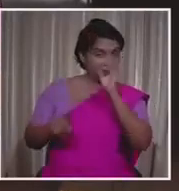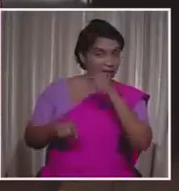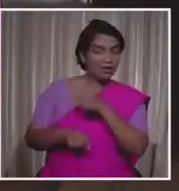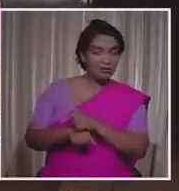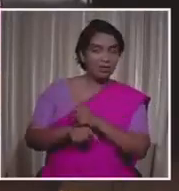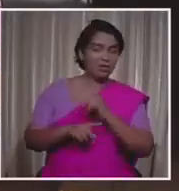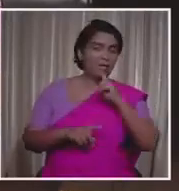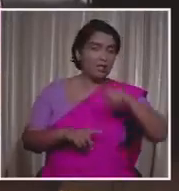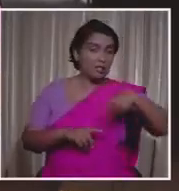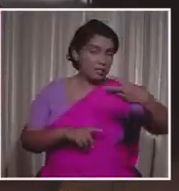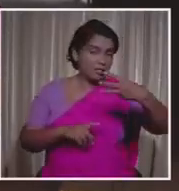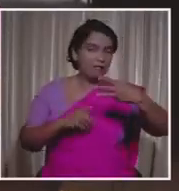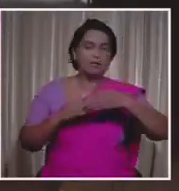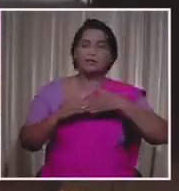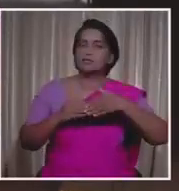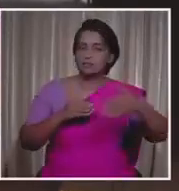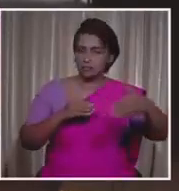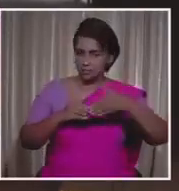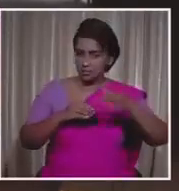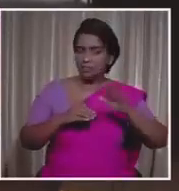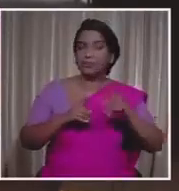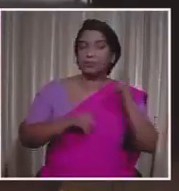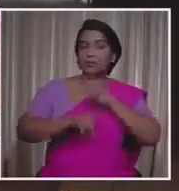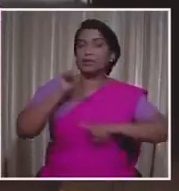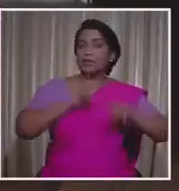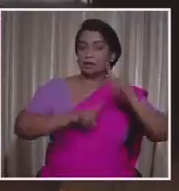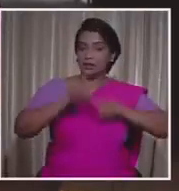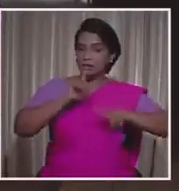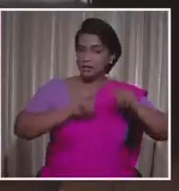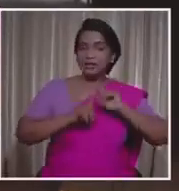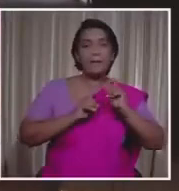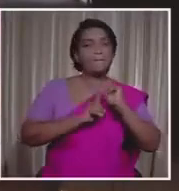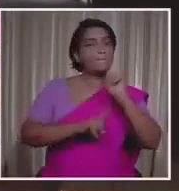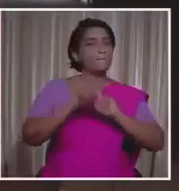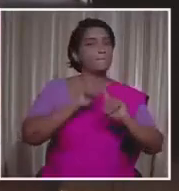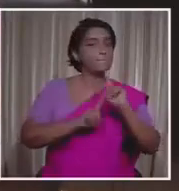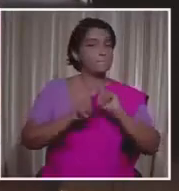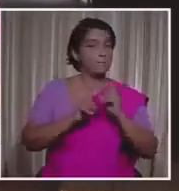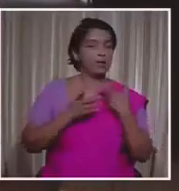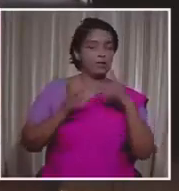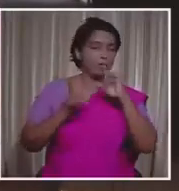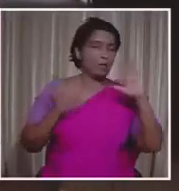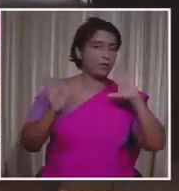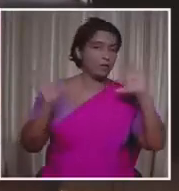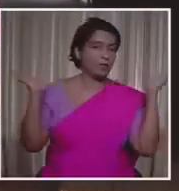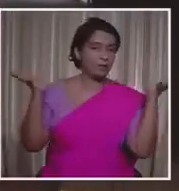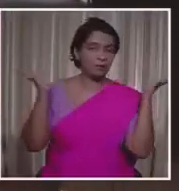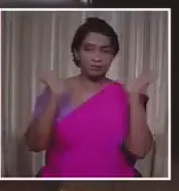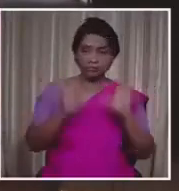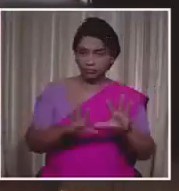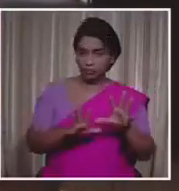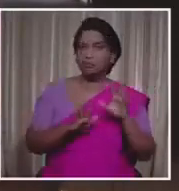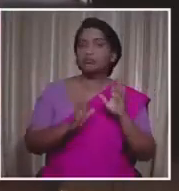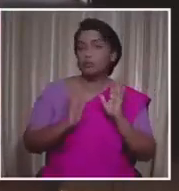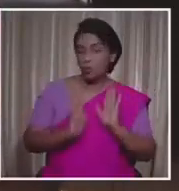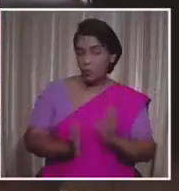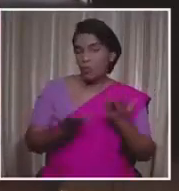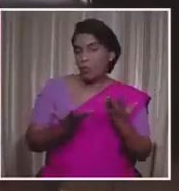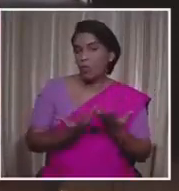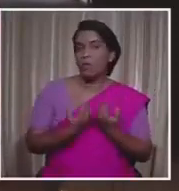දින 3ක් ඇතුළත රැස්වීම සඳහා පාර්ලිමේන්තුව කැඳවීමක්සේ ක්‍රියාත්මක විය යුතු